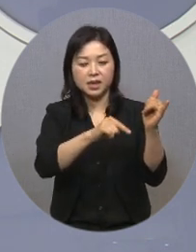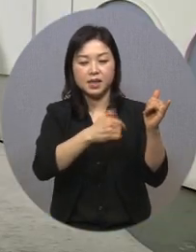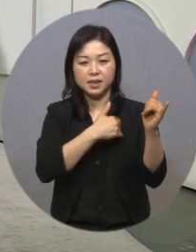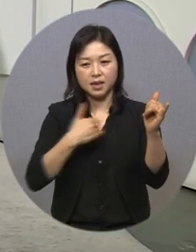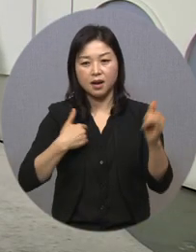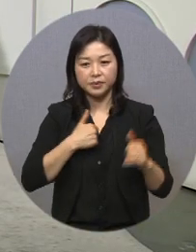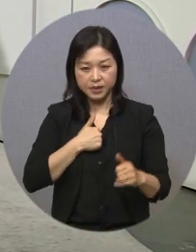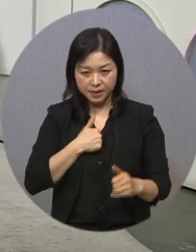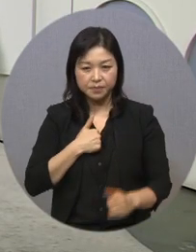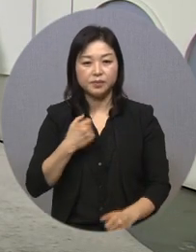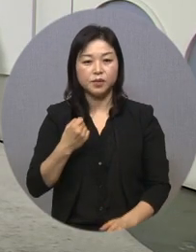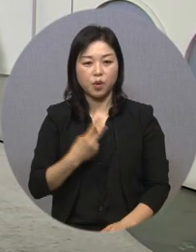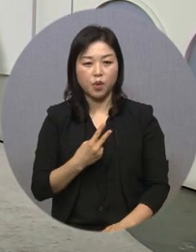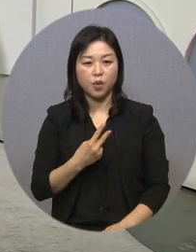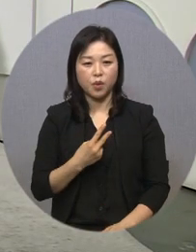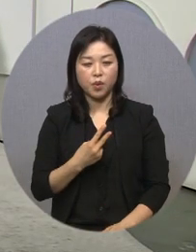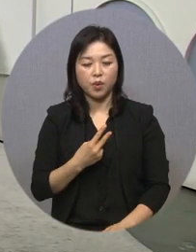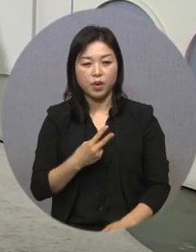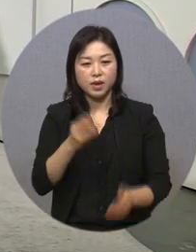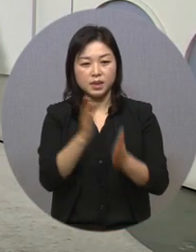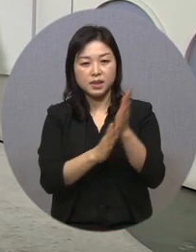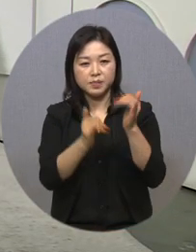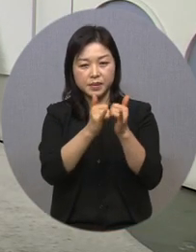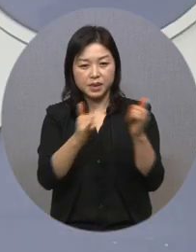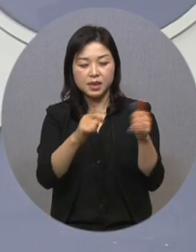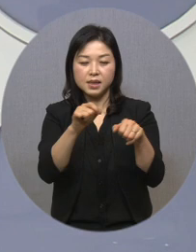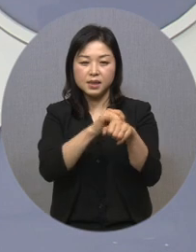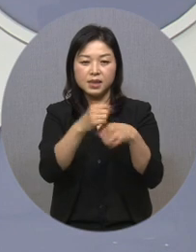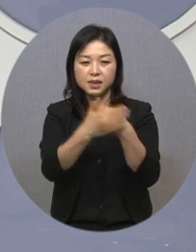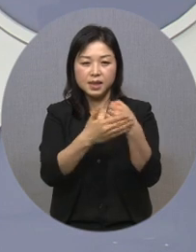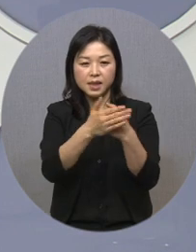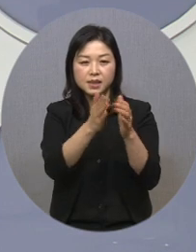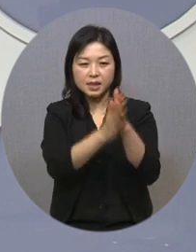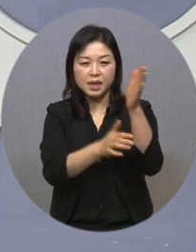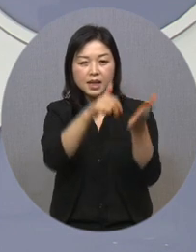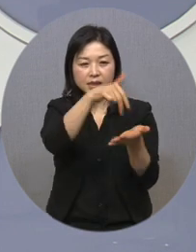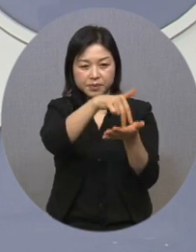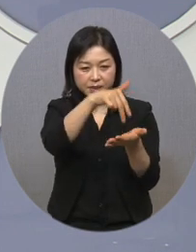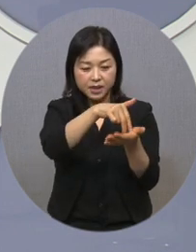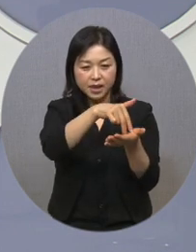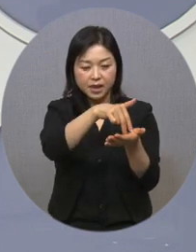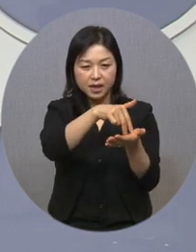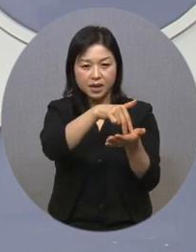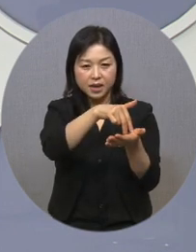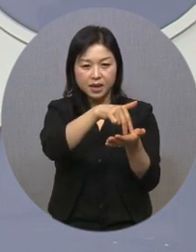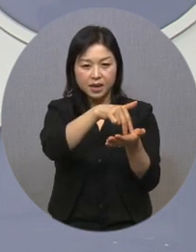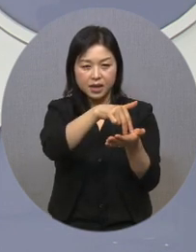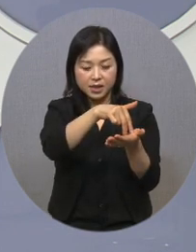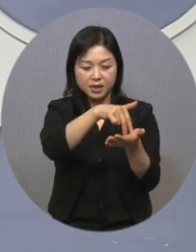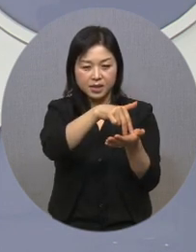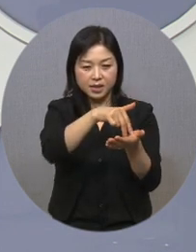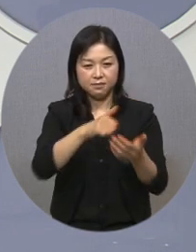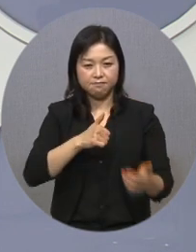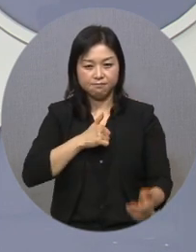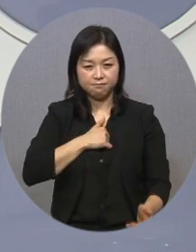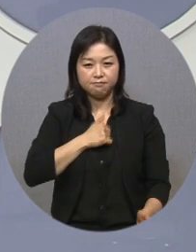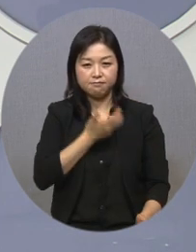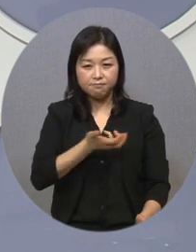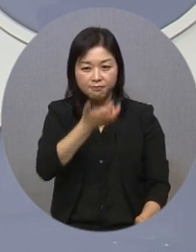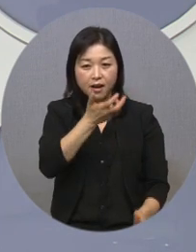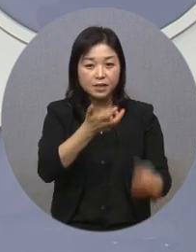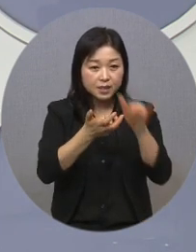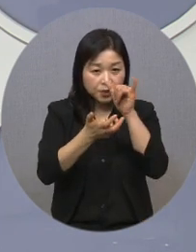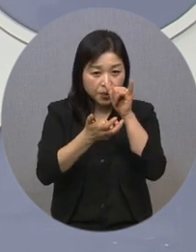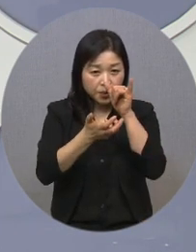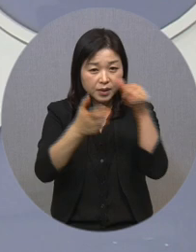자긍심 또한 그러면서의 시민들의 특례시로서의 자긍심들이 고취되고 또한